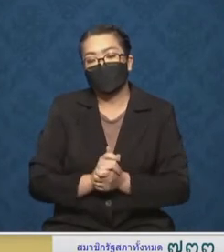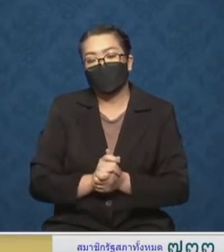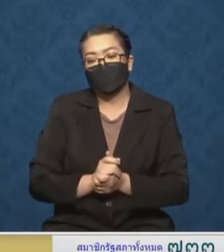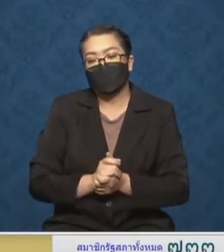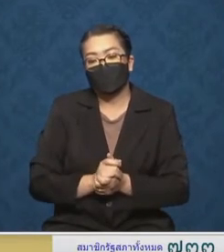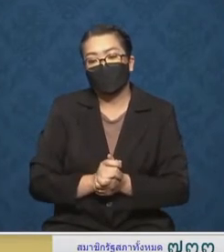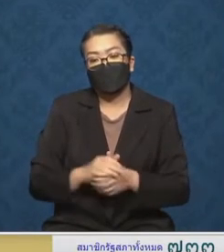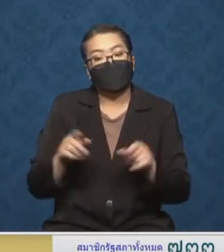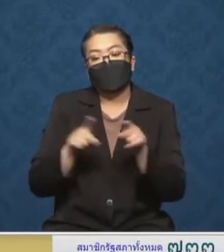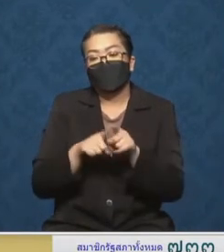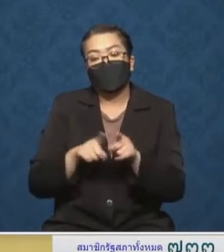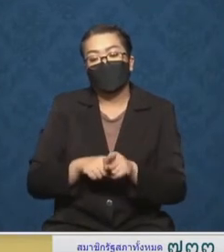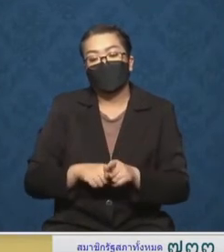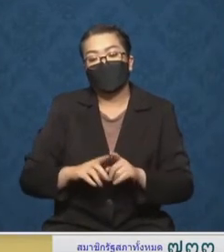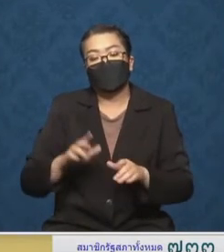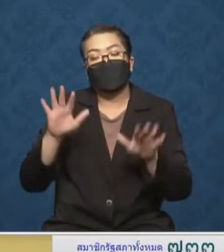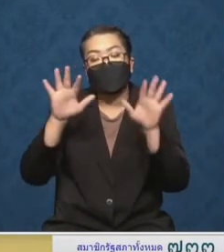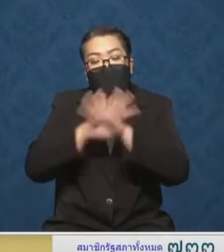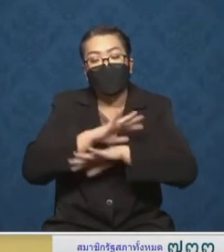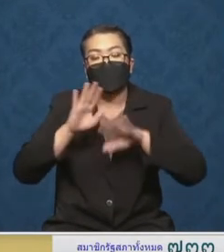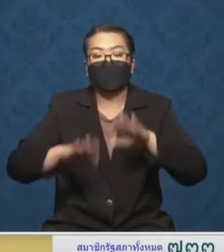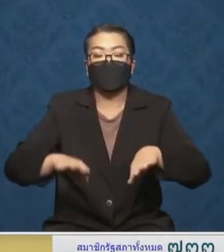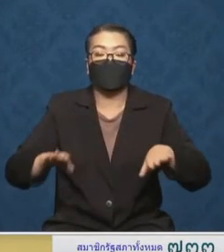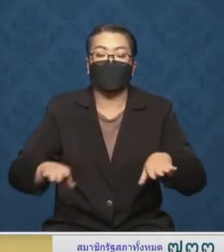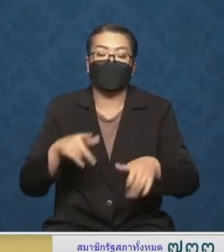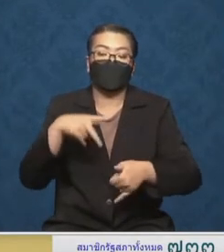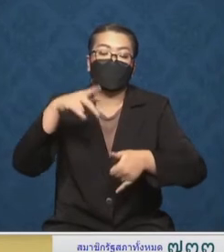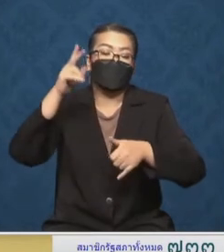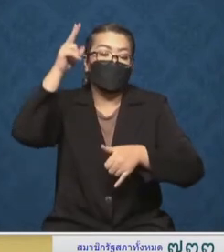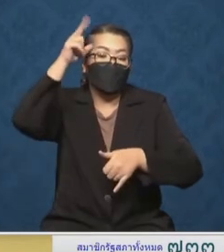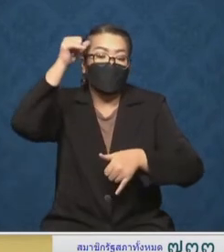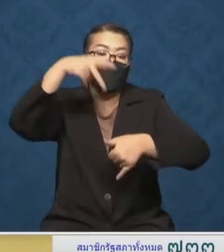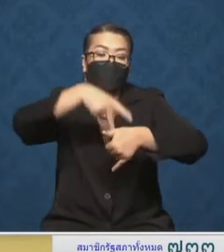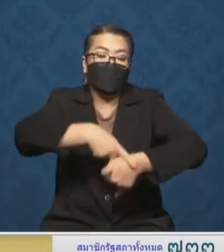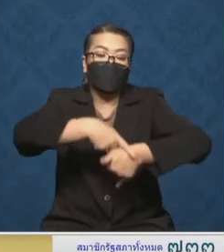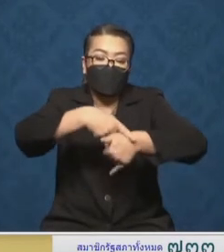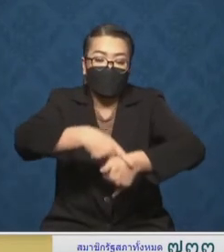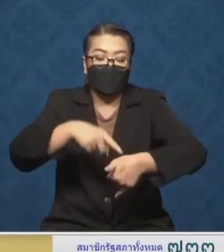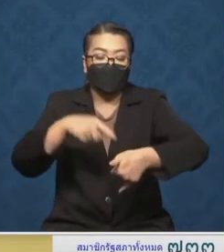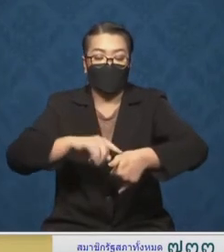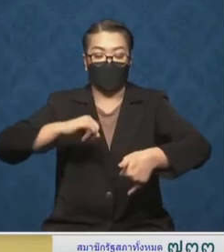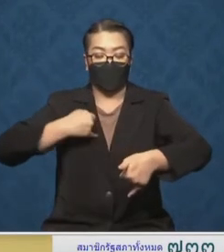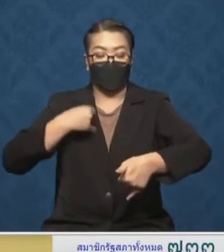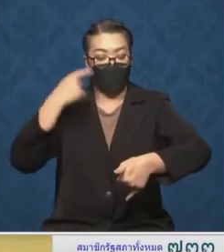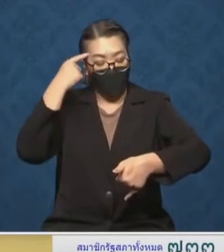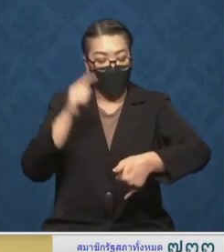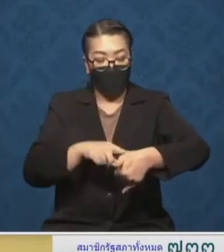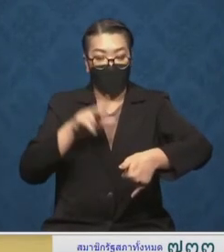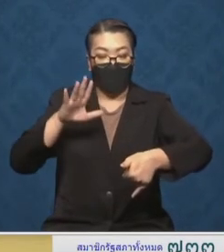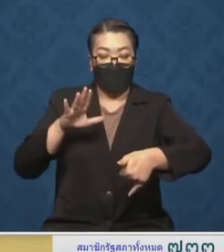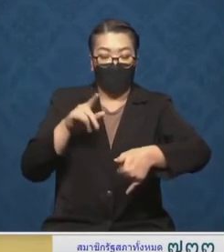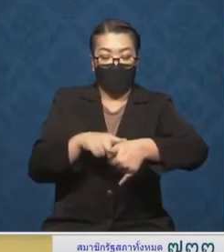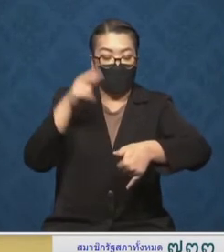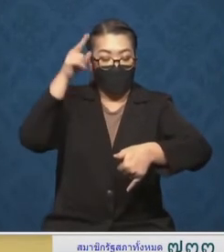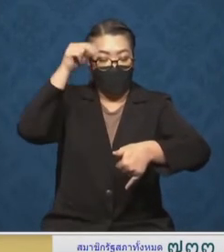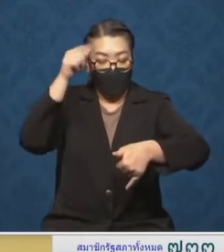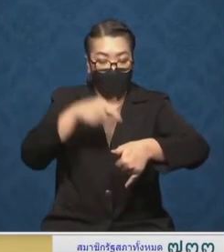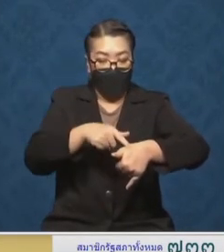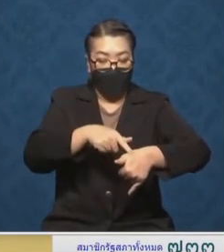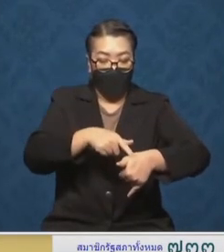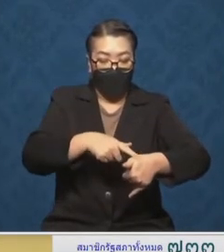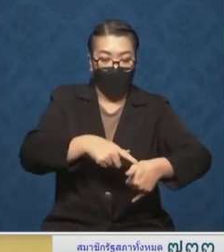ตามคำสั่งของเจ้าของม้าถ้านี้นะครับตราบใดที่เรายังแก้ปัญหาใจกลางนี้ไม่ได้เรา